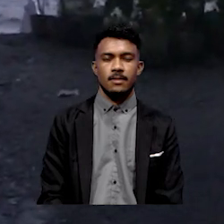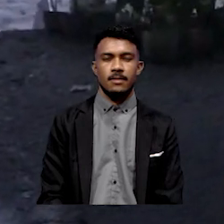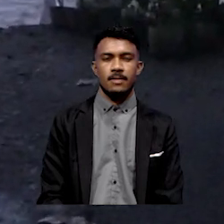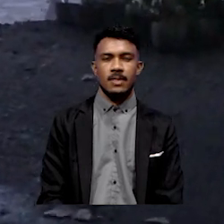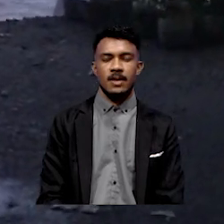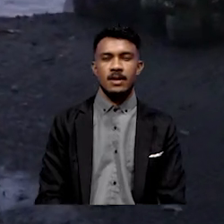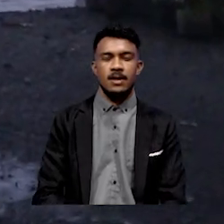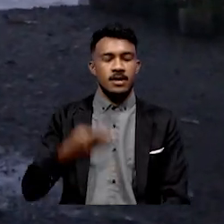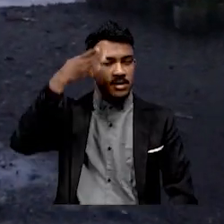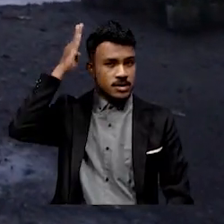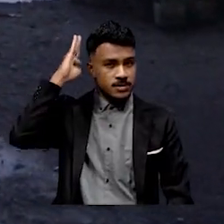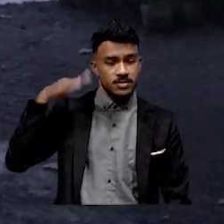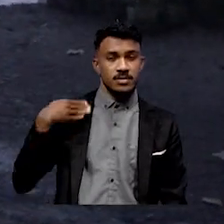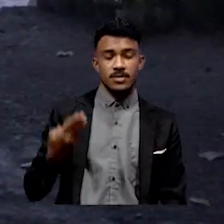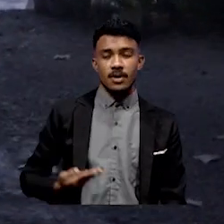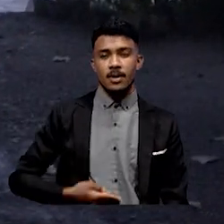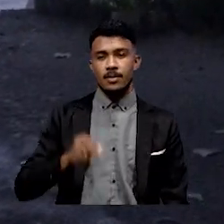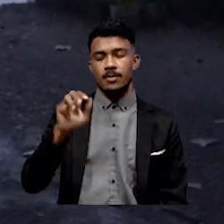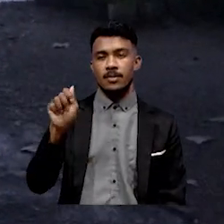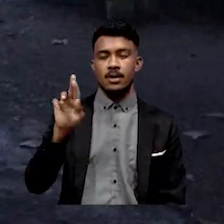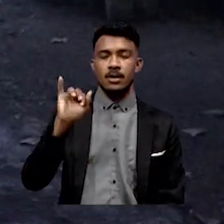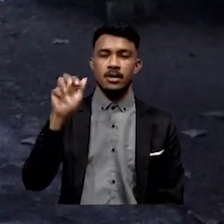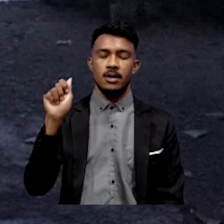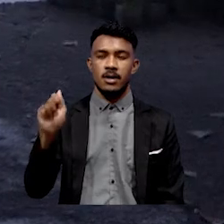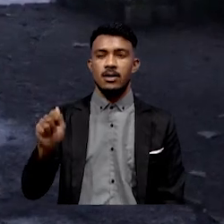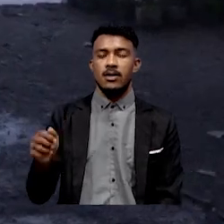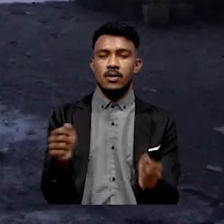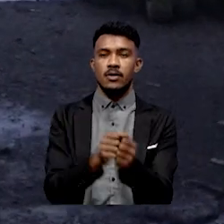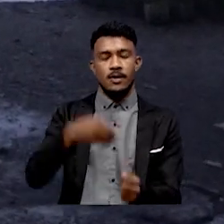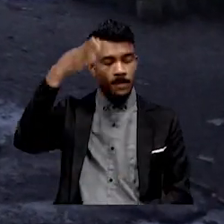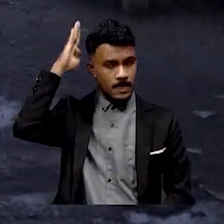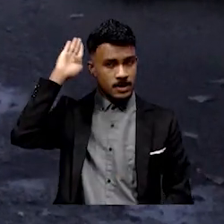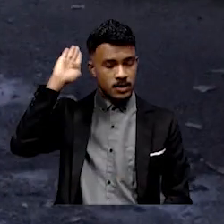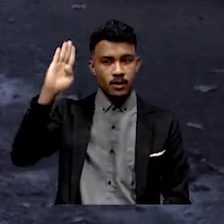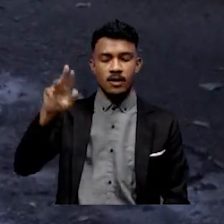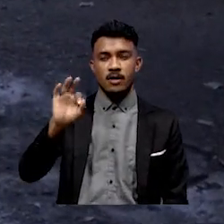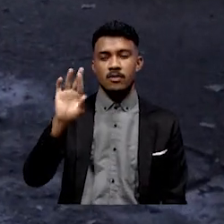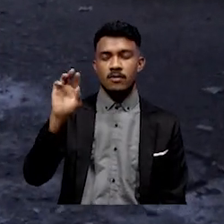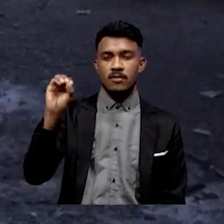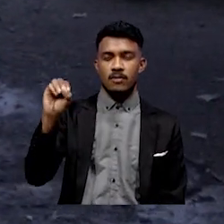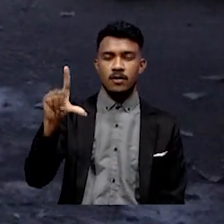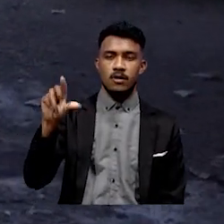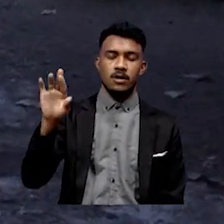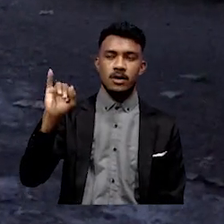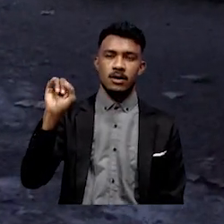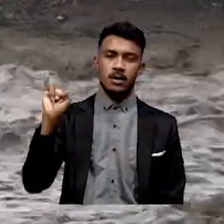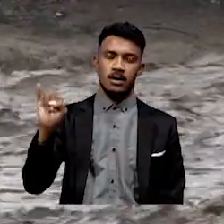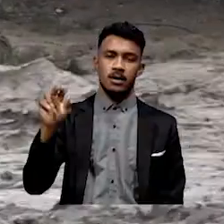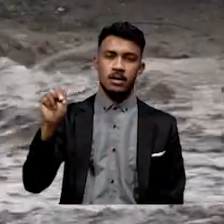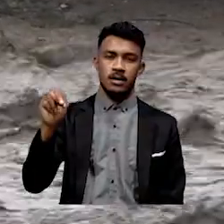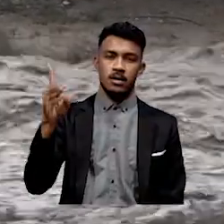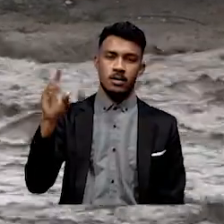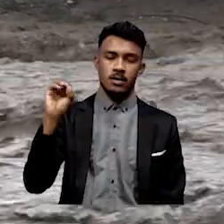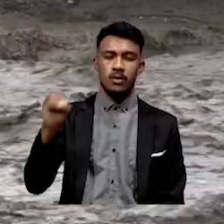Senhora Maria Martins, husi Hatulia Hermera, honia kaben Senhor Florindo da Silva, husi Badumori Baukau, husi